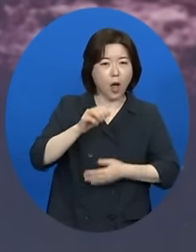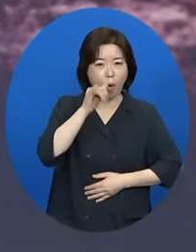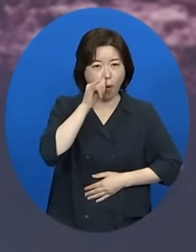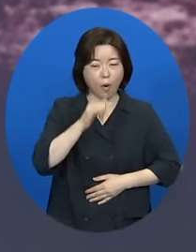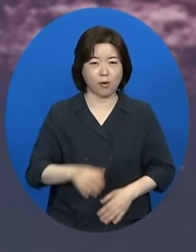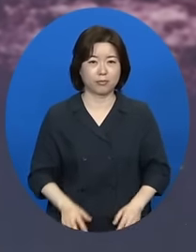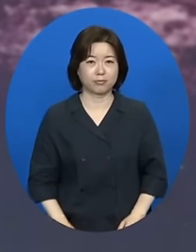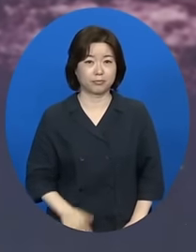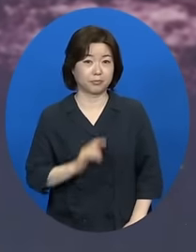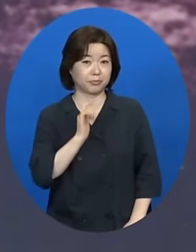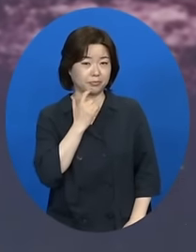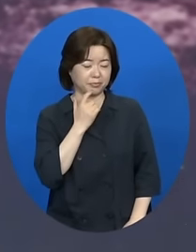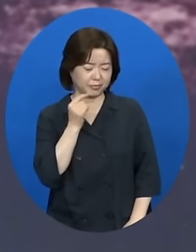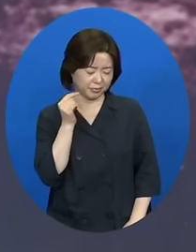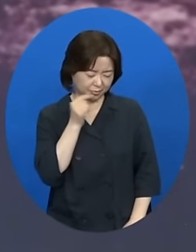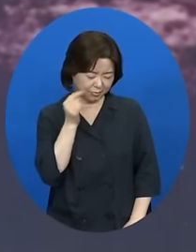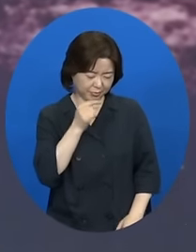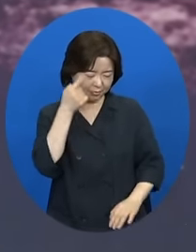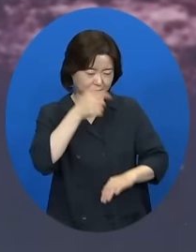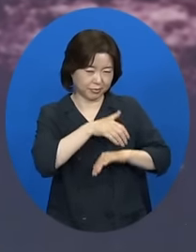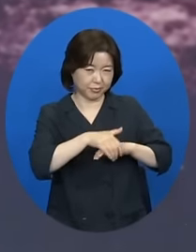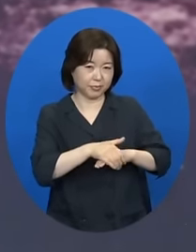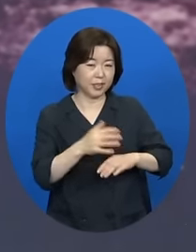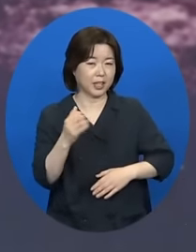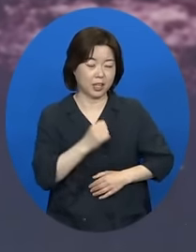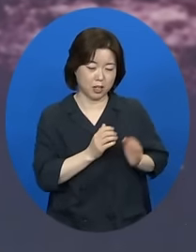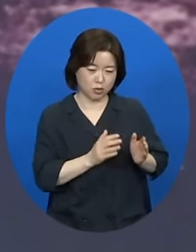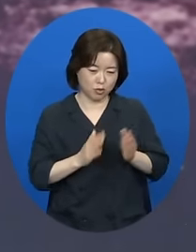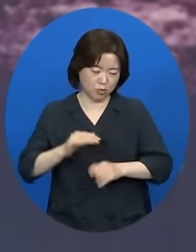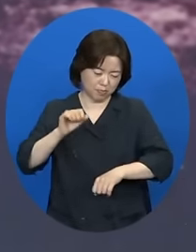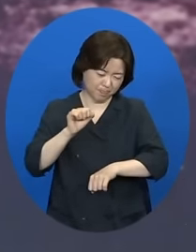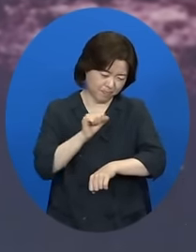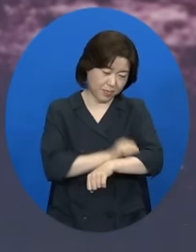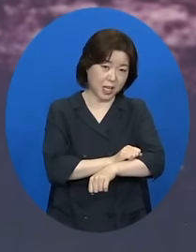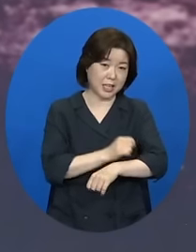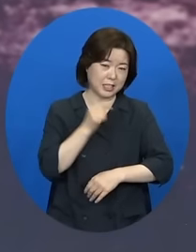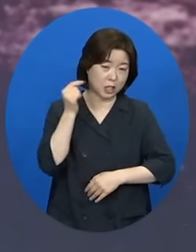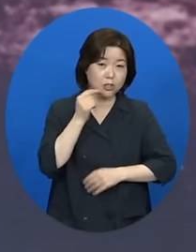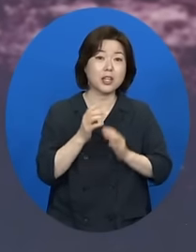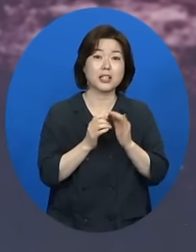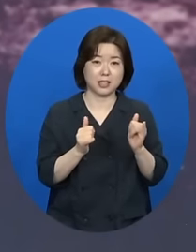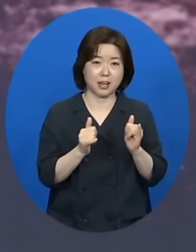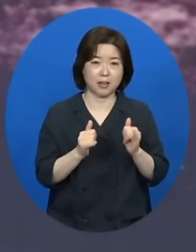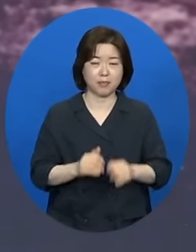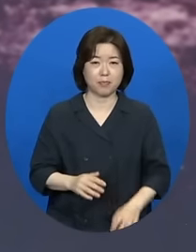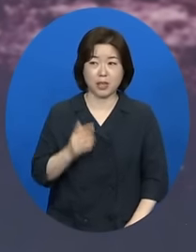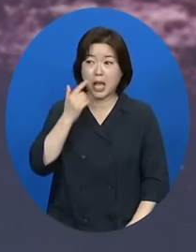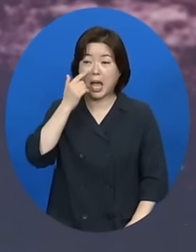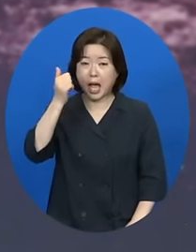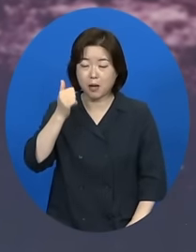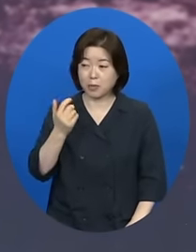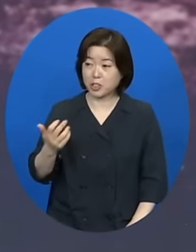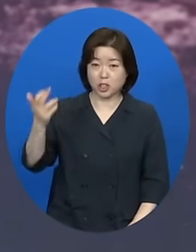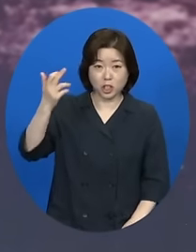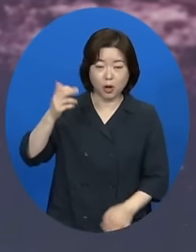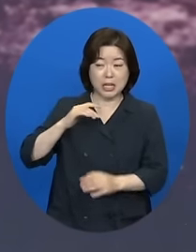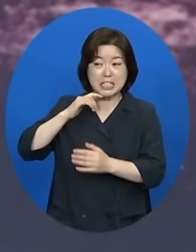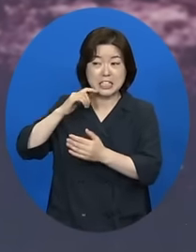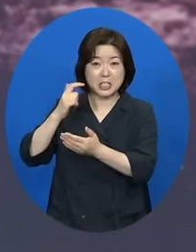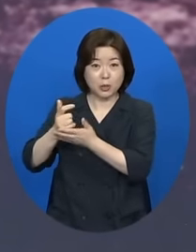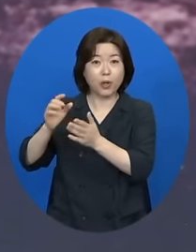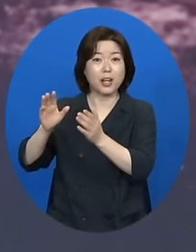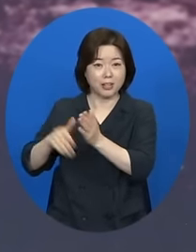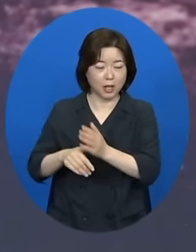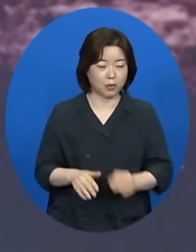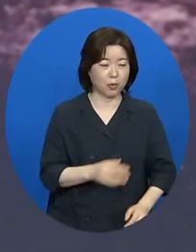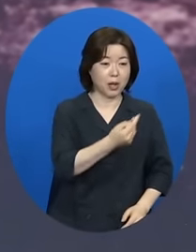야곱은 굉장히 치밀한 사람입니다. 굉장히 준비가 철저한 사람이에요. 아버지와 형을 속일 때도 그랬고 나밤 밑에서 일할